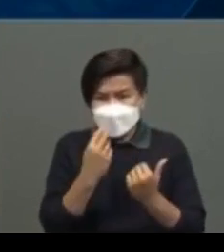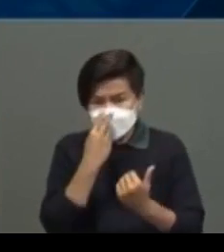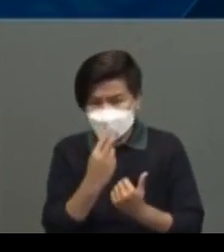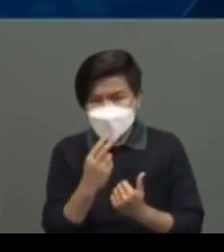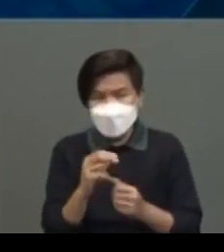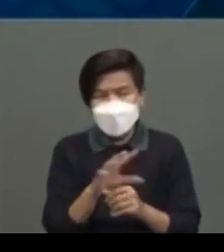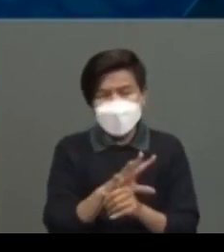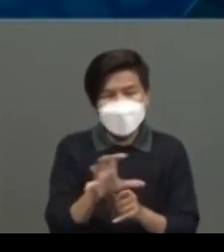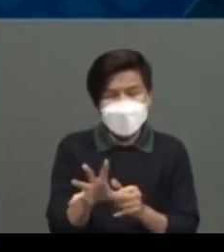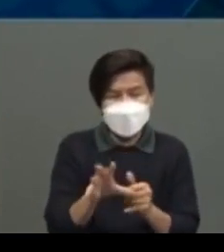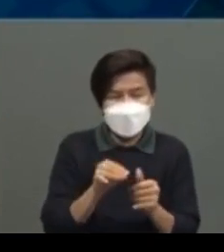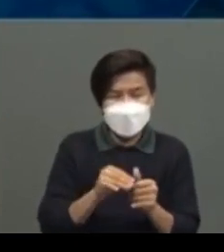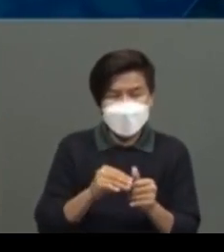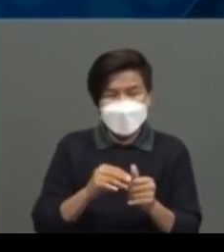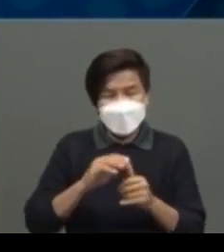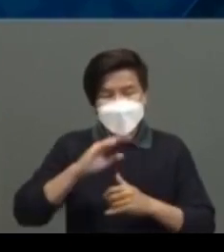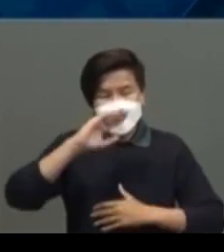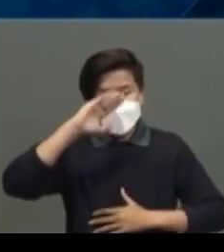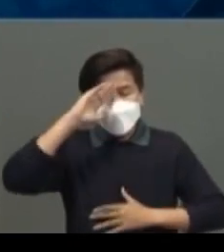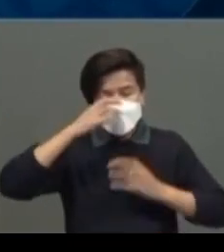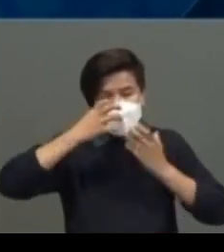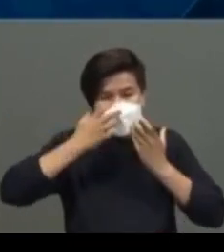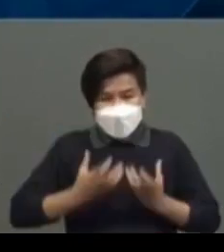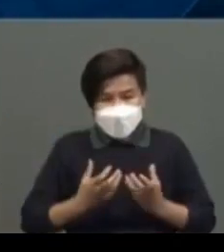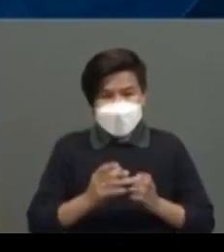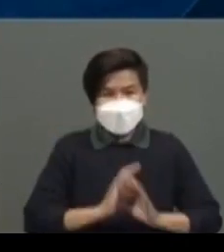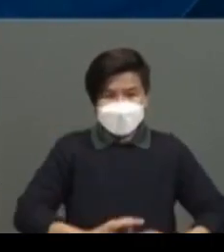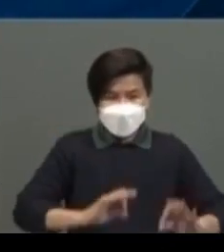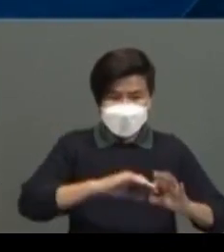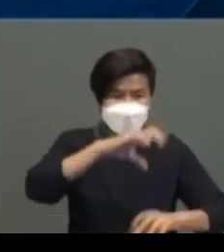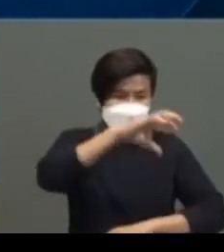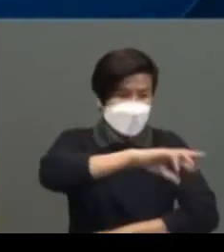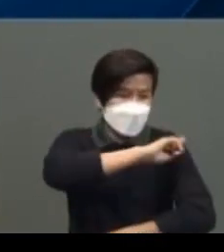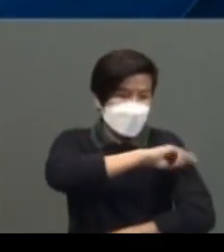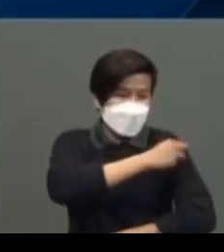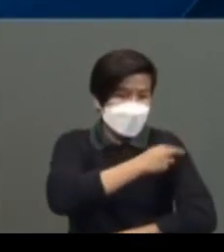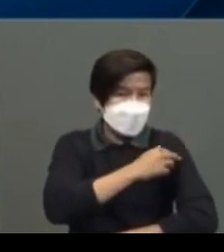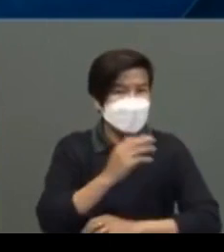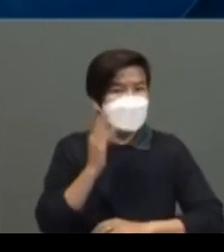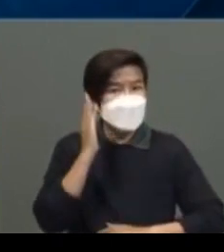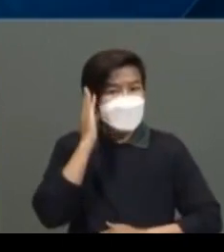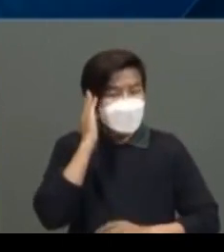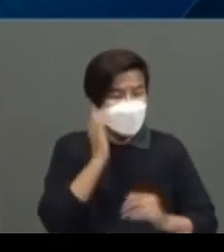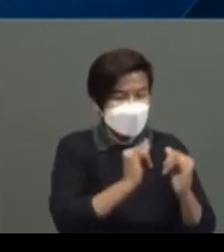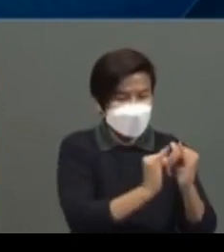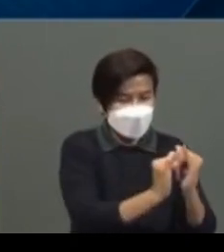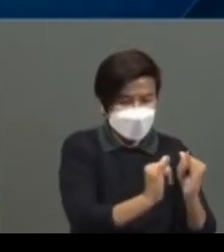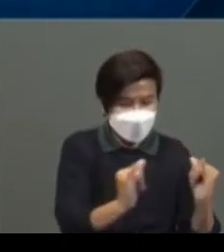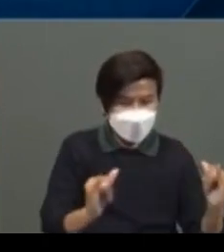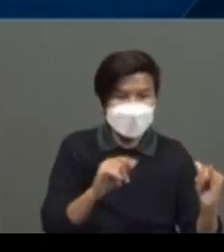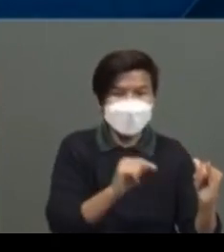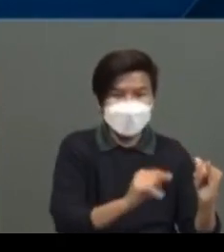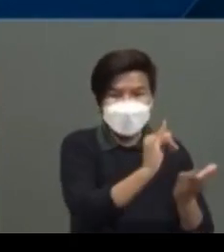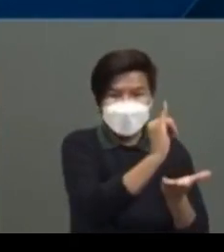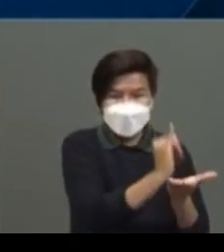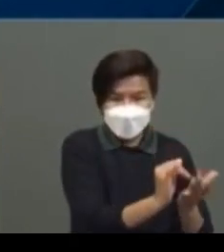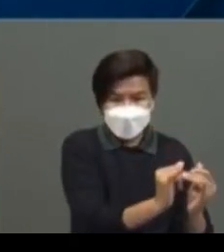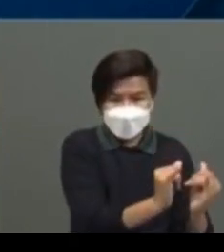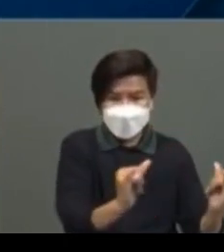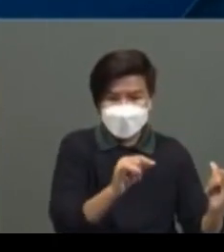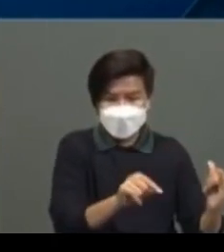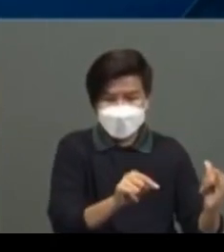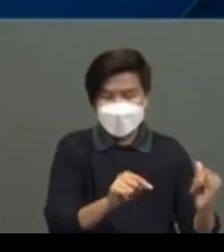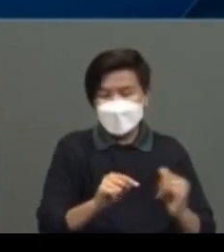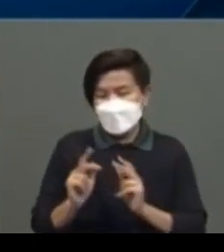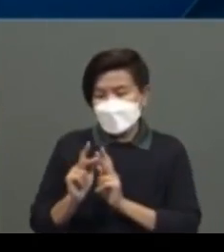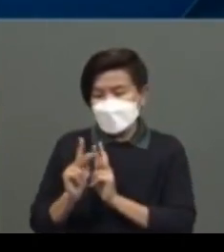นที่โรงงานผลิตอุปกรณ์ล็อก8คนจังหวัดนนทบุรีอำเภอบางบัวทองที่คลังห้างซุปเปอร์มาร์เก็ต312